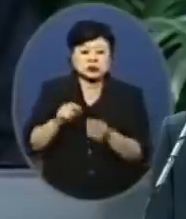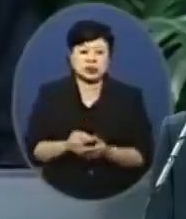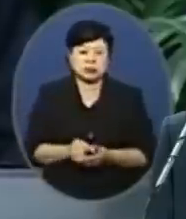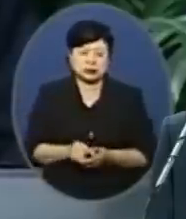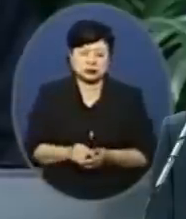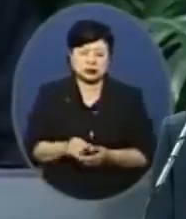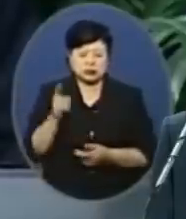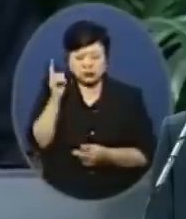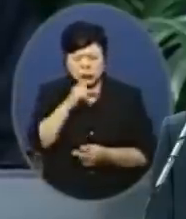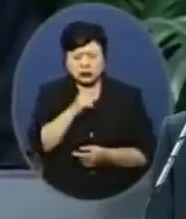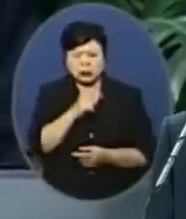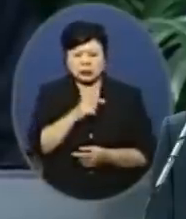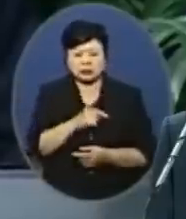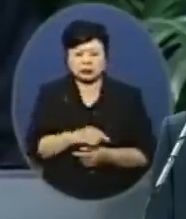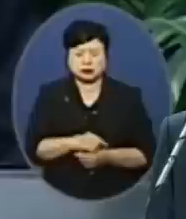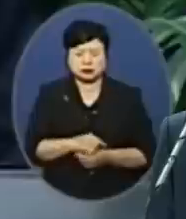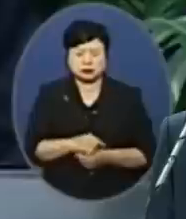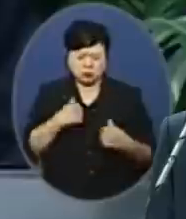악마시켜서 될 대로 되라.